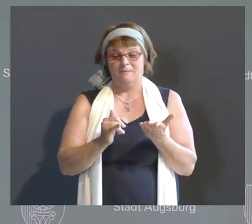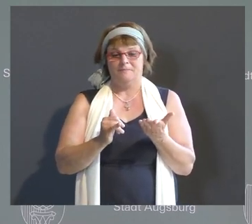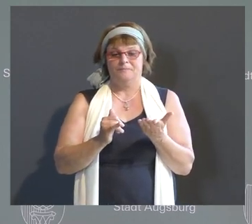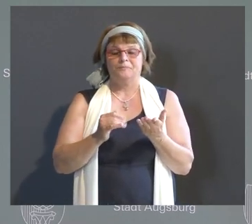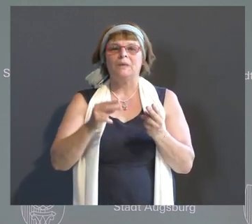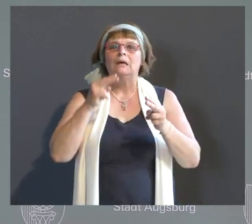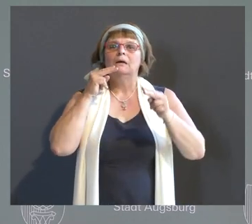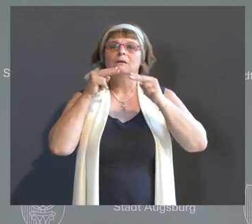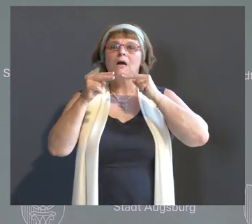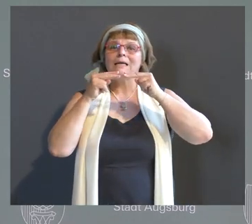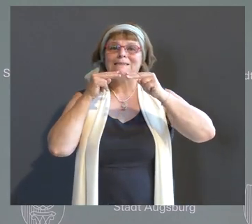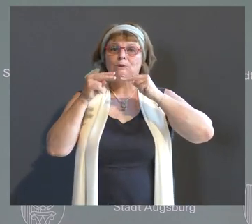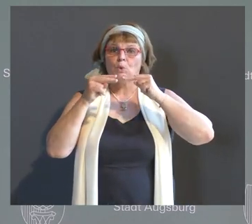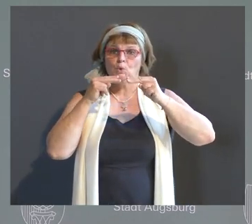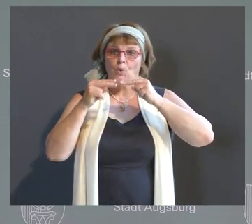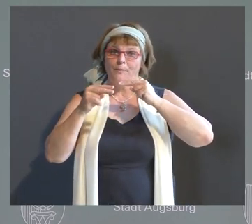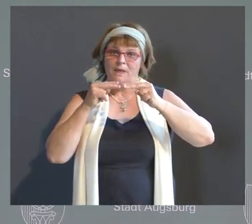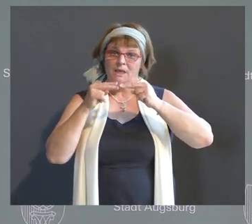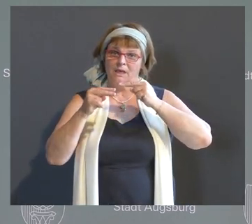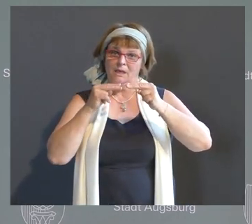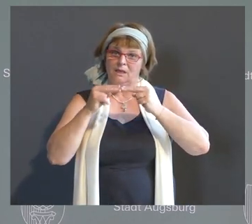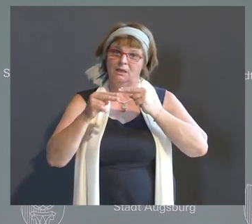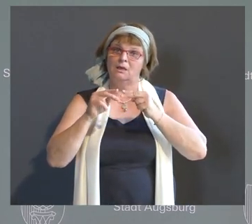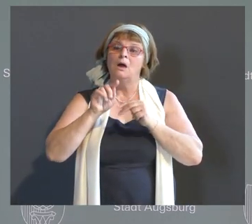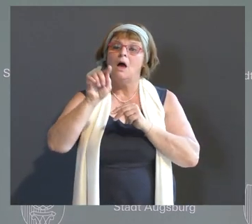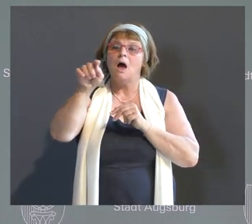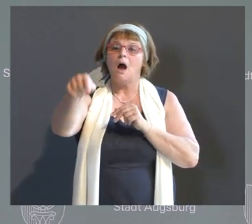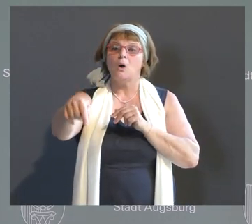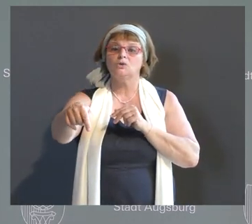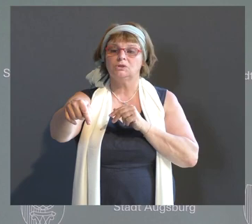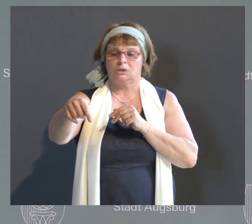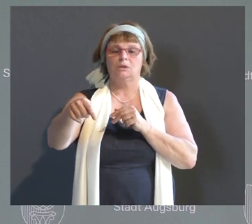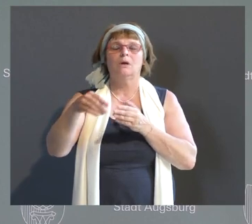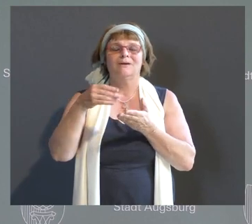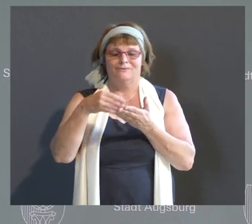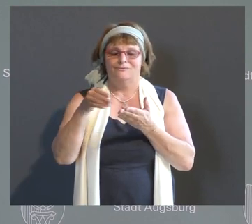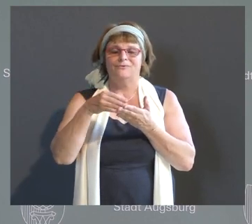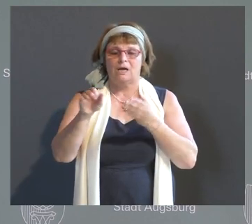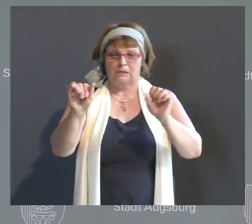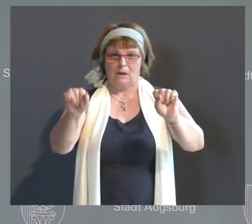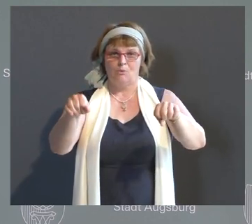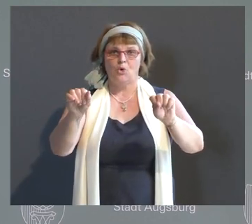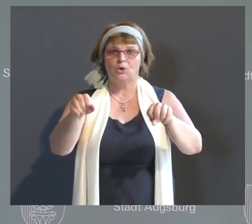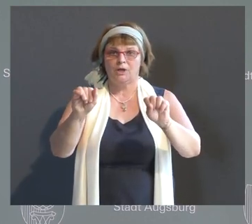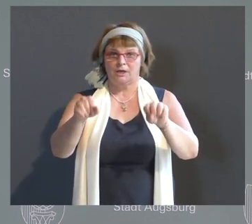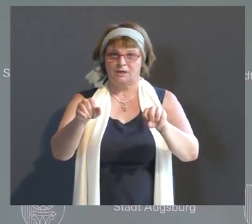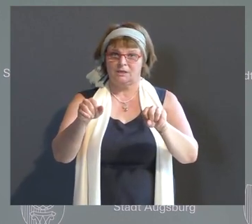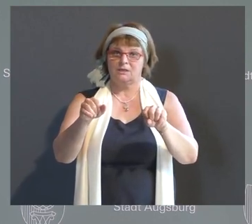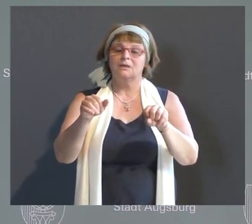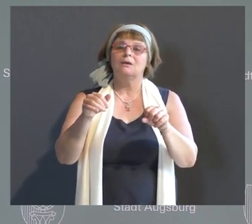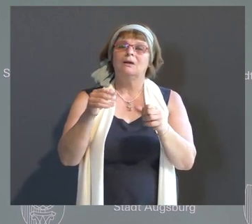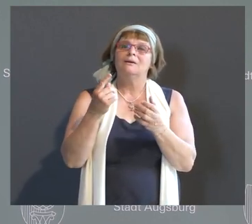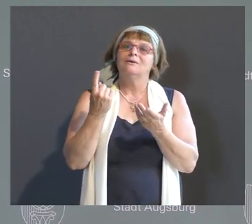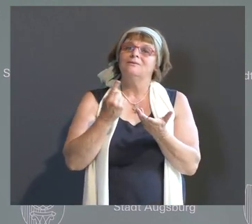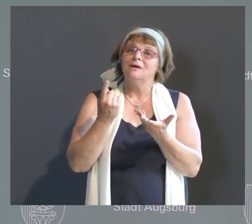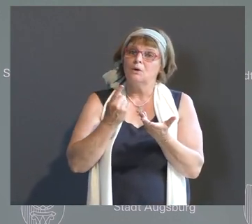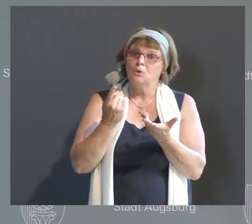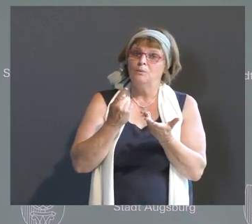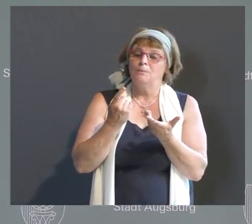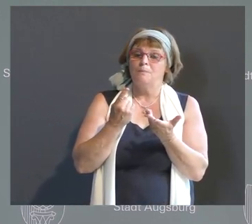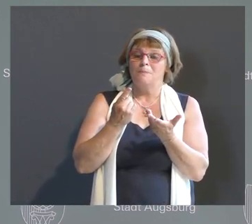gezielt auch noch mal Außengastronomie zu erweitern. Hintergrund ist, dass wir natürlich möchten, dass